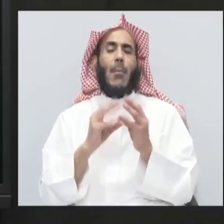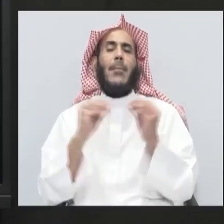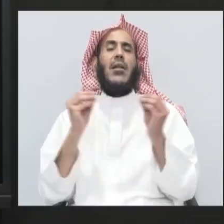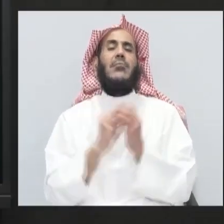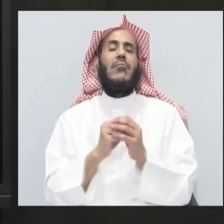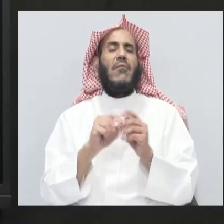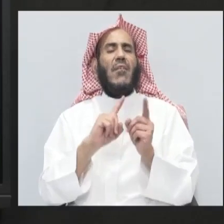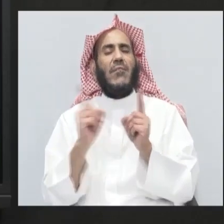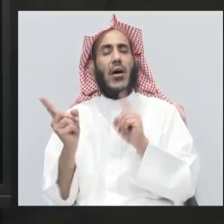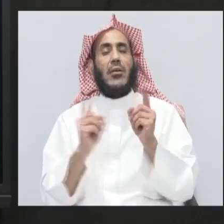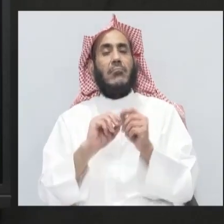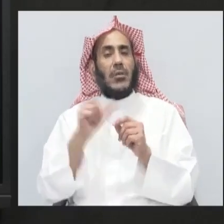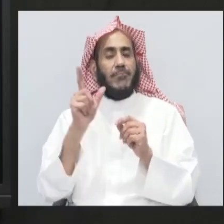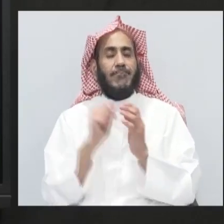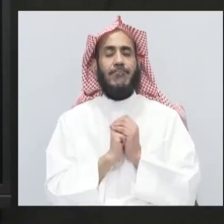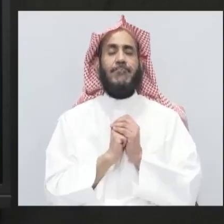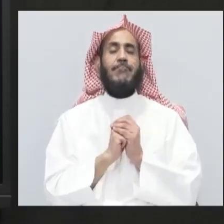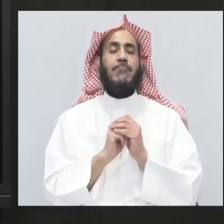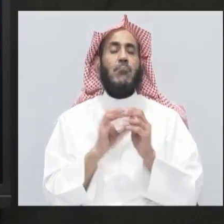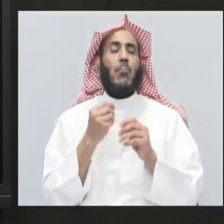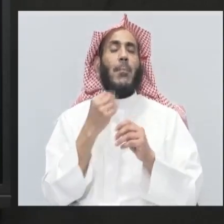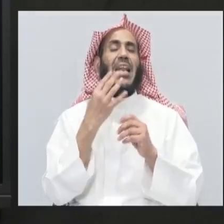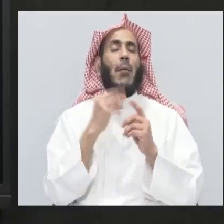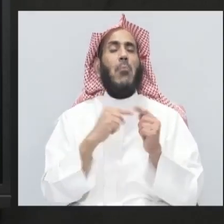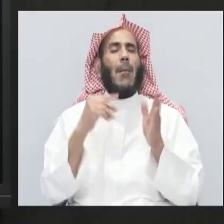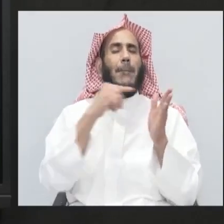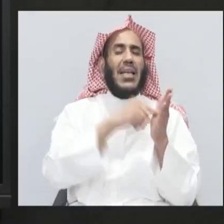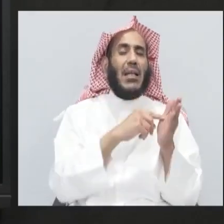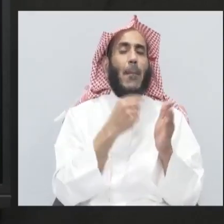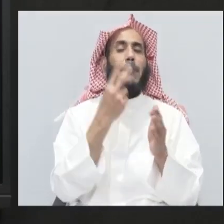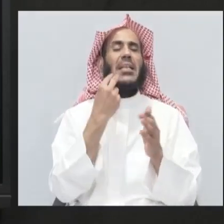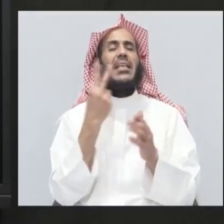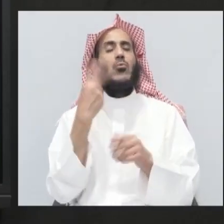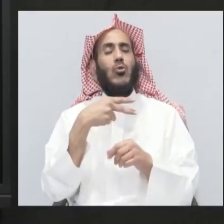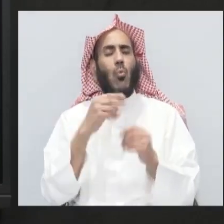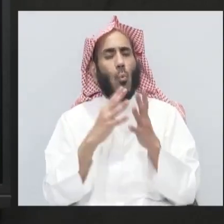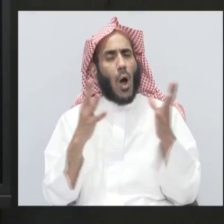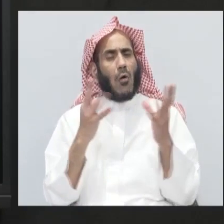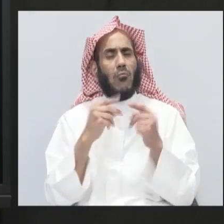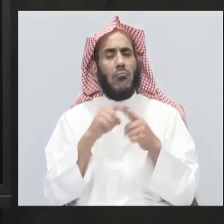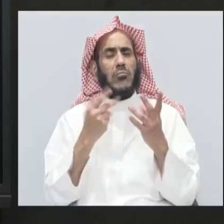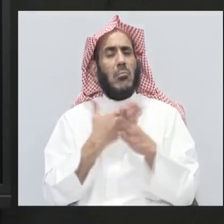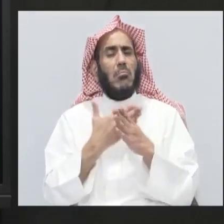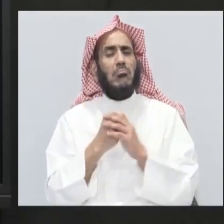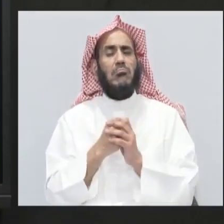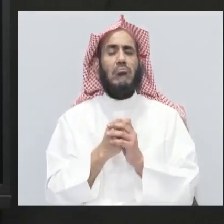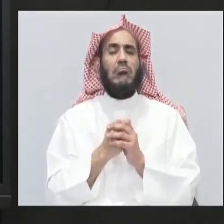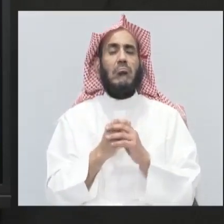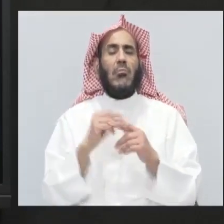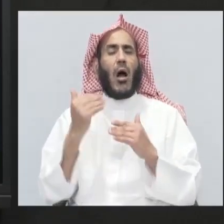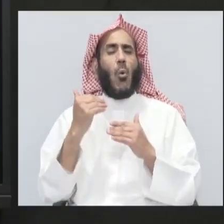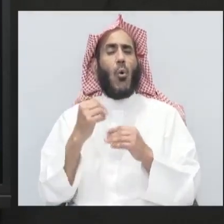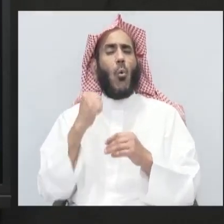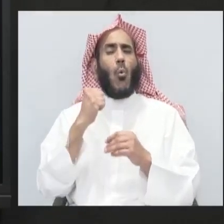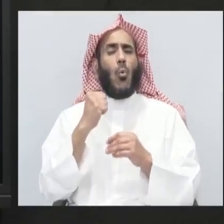هناك فارق صح ولا لا اذا من ال 400 لل 220 فارق و فارق واضح السبب في ذلك قبل كانت